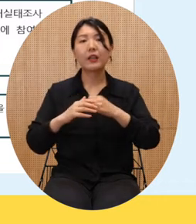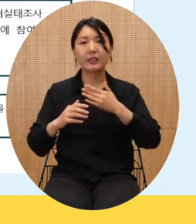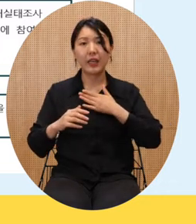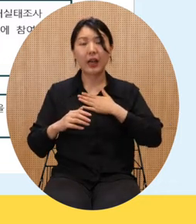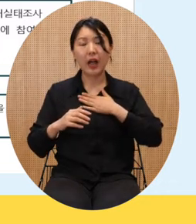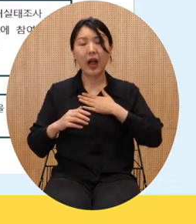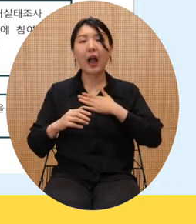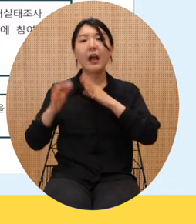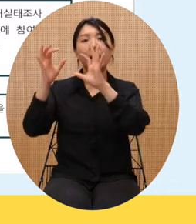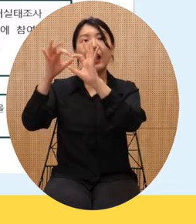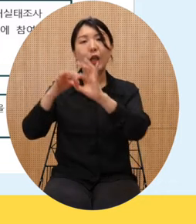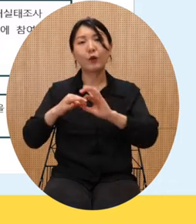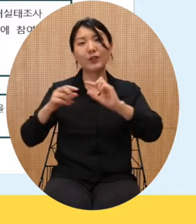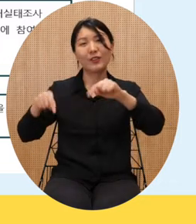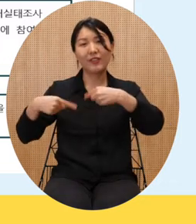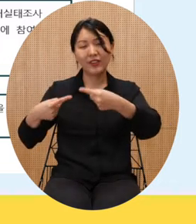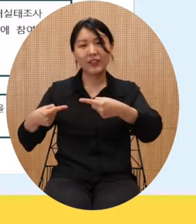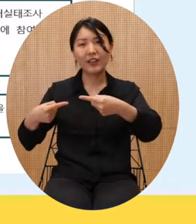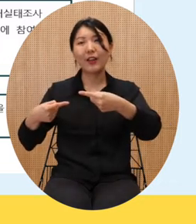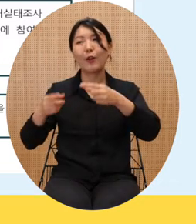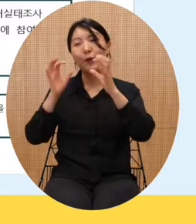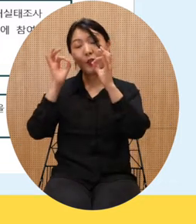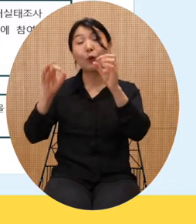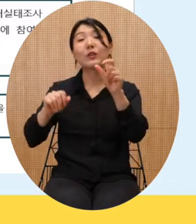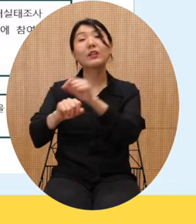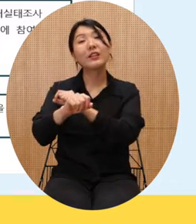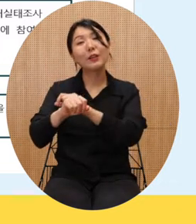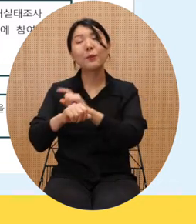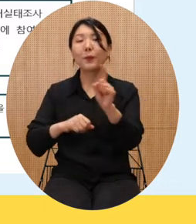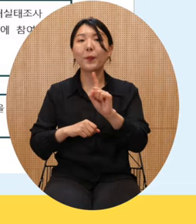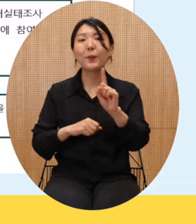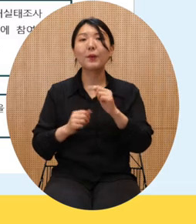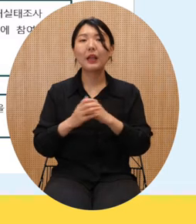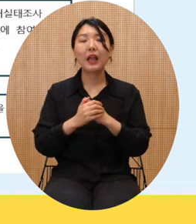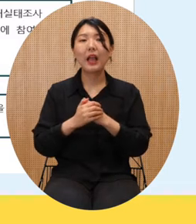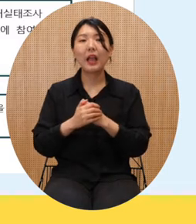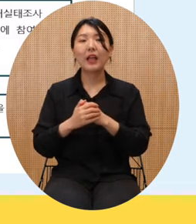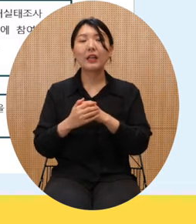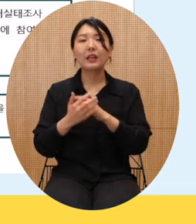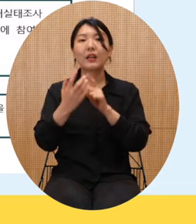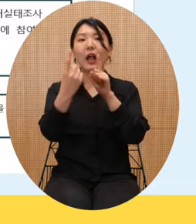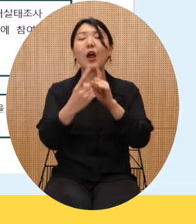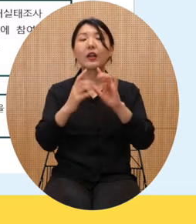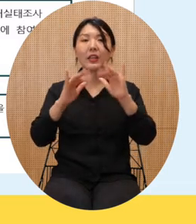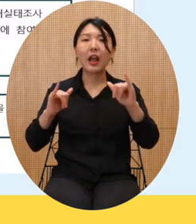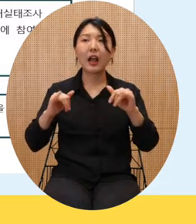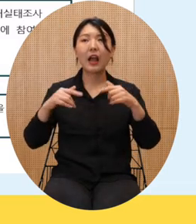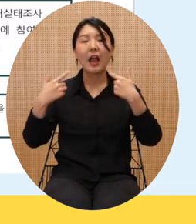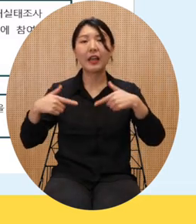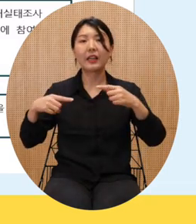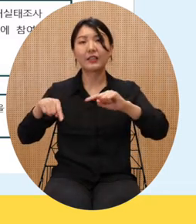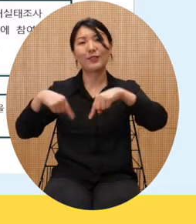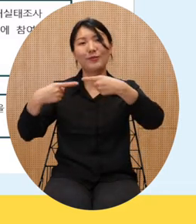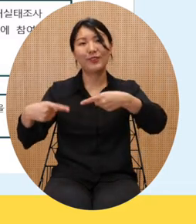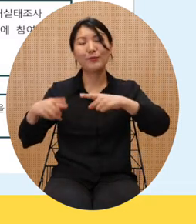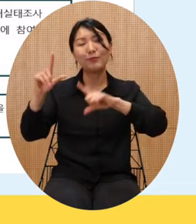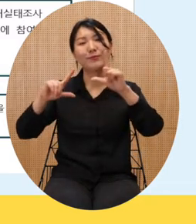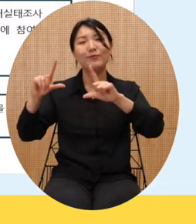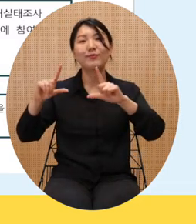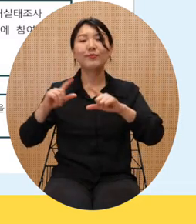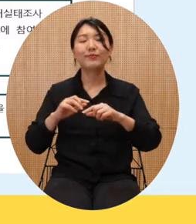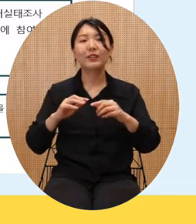활동에 제가 이제 계속 저도 참여하면서 봤던 특징적인 양상 중에 하나는 당사자분들이